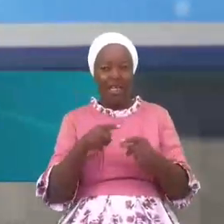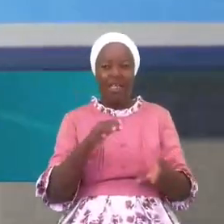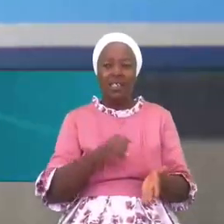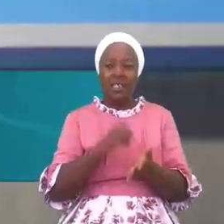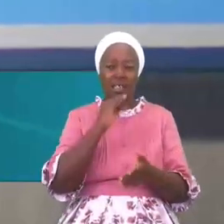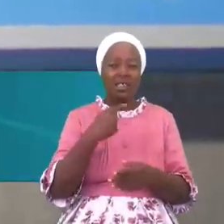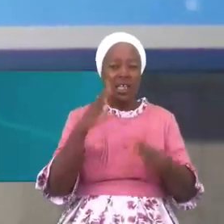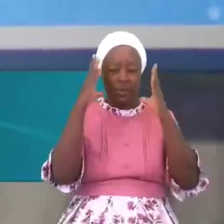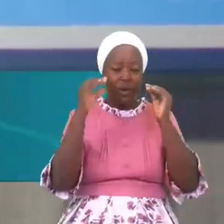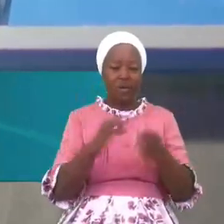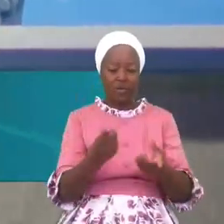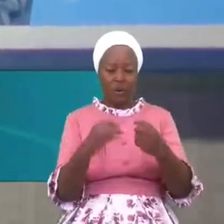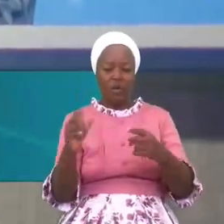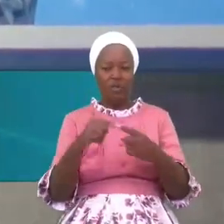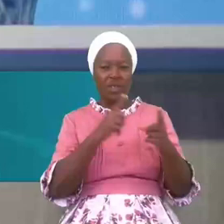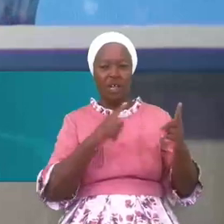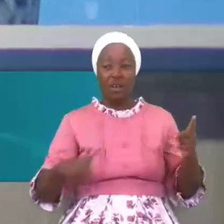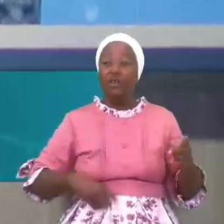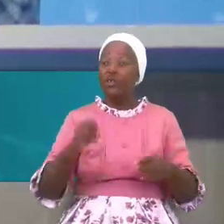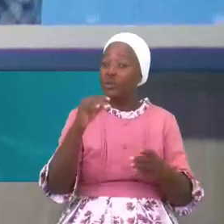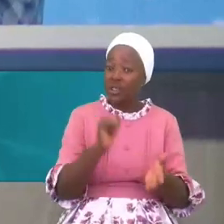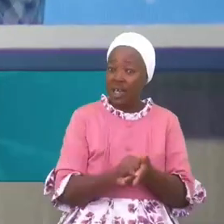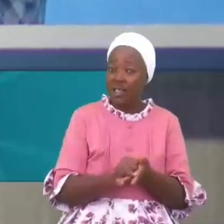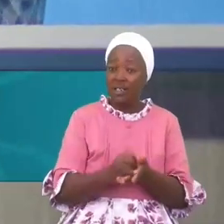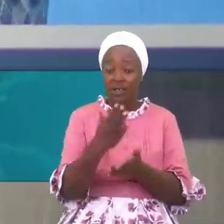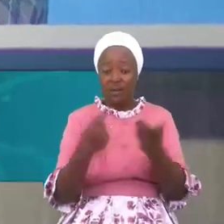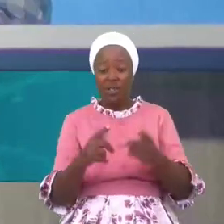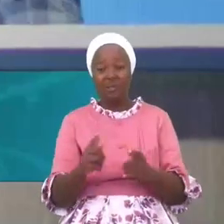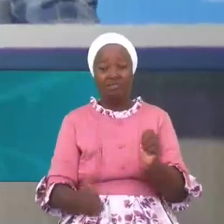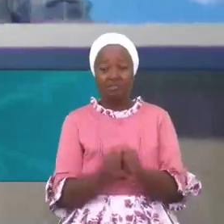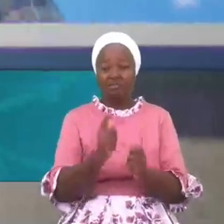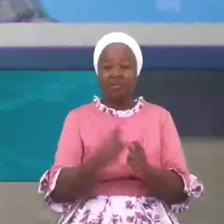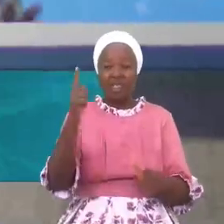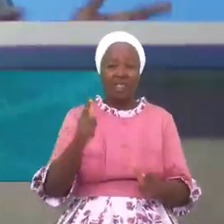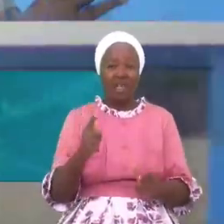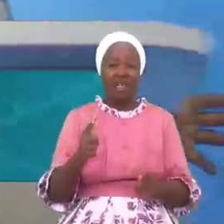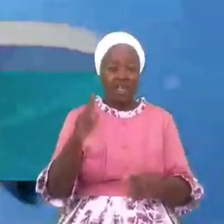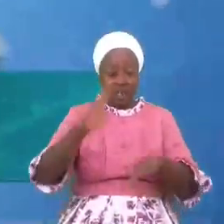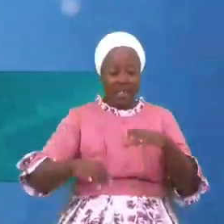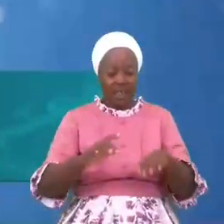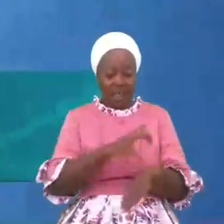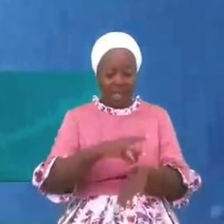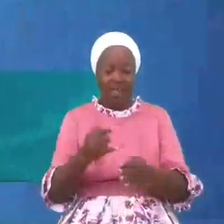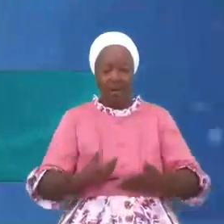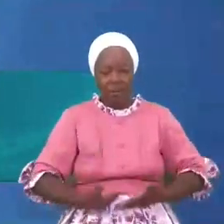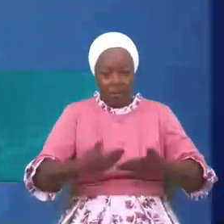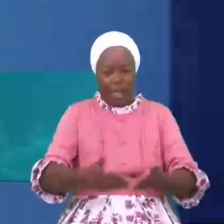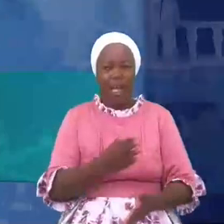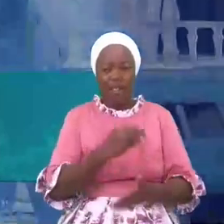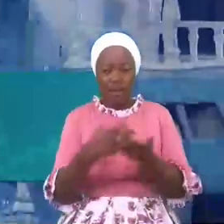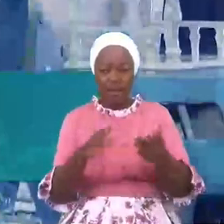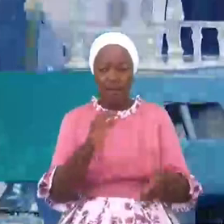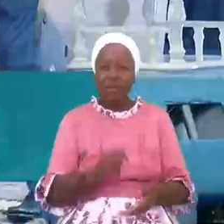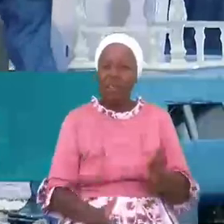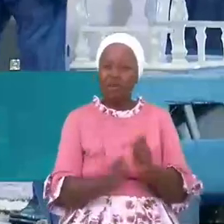l'expérience de venir au Seigneur afin que quelque chose de plus grand que la naissance terrestre, quelque chose de plus grand que